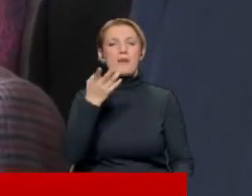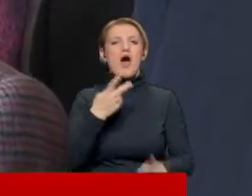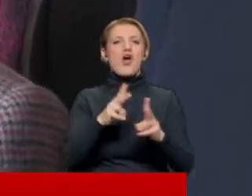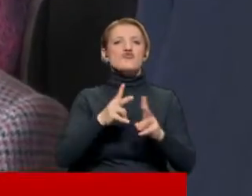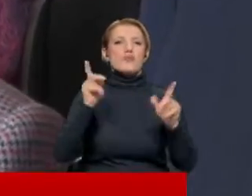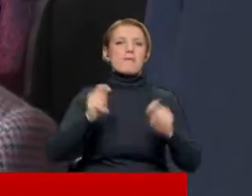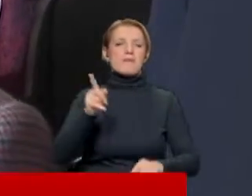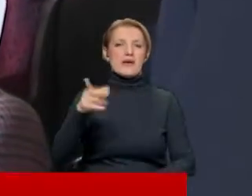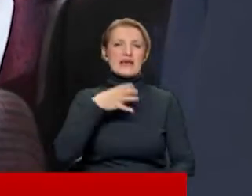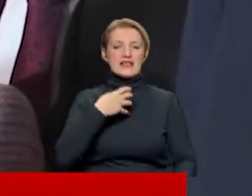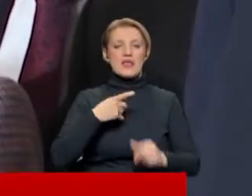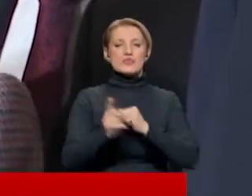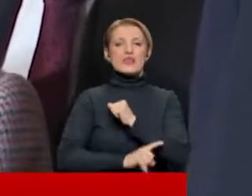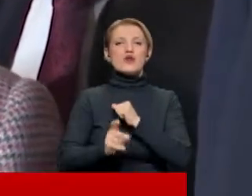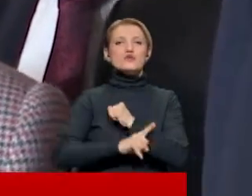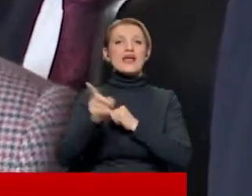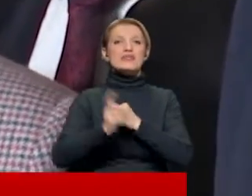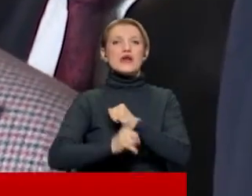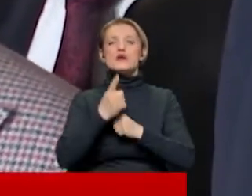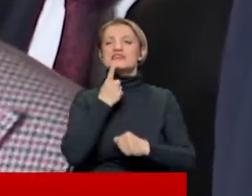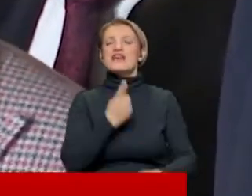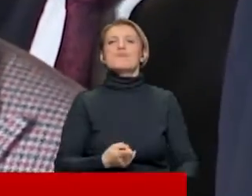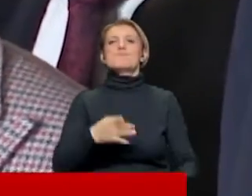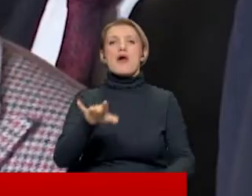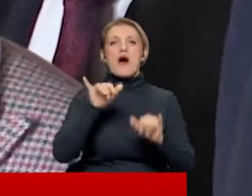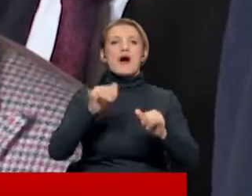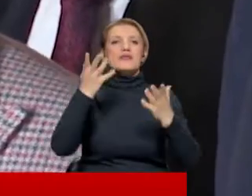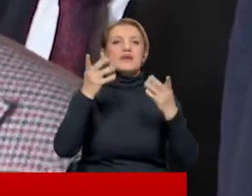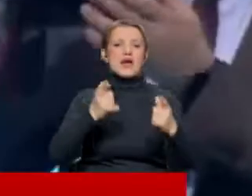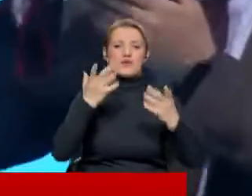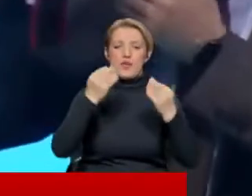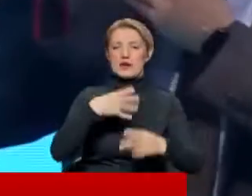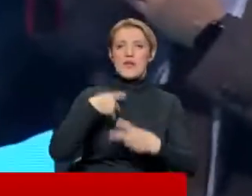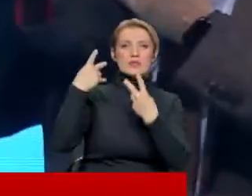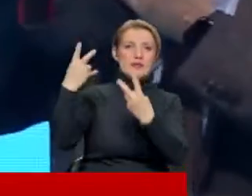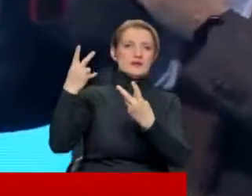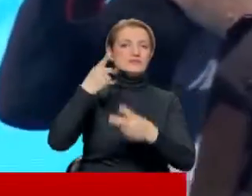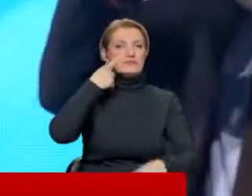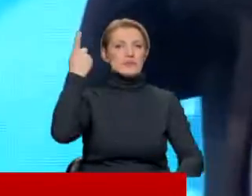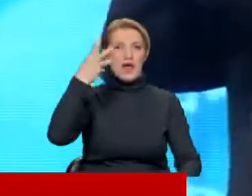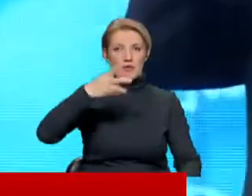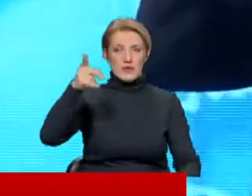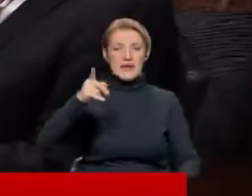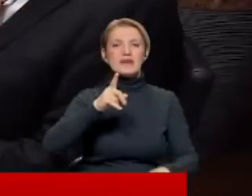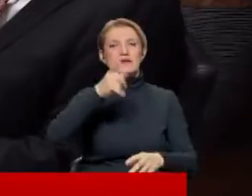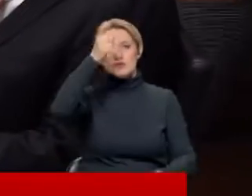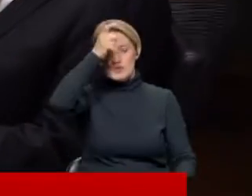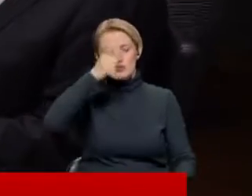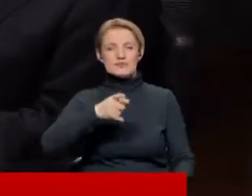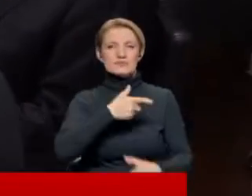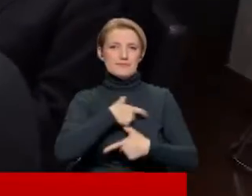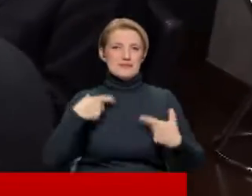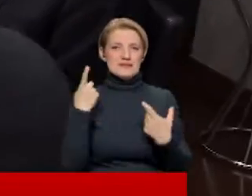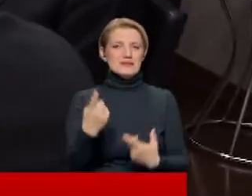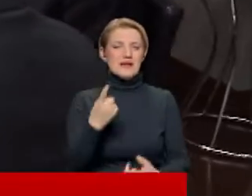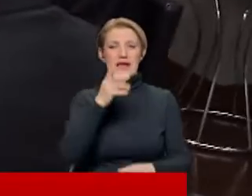kendileri, teröristle terörist diyemeyenlerle aynı yerde bulunan kendileri. Cumhurbaşkanı Erdoğan'ın yerli ve milli vurgusuyla